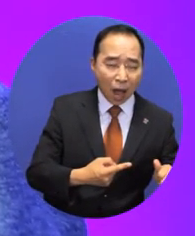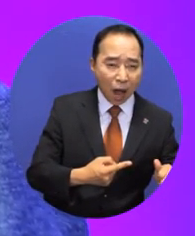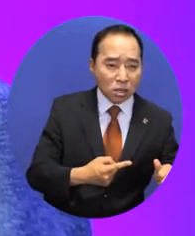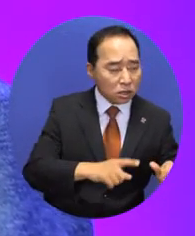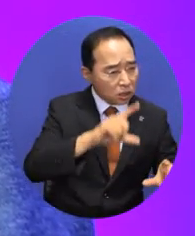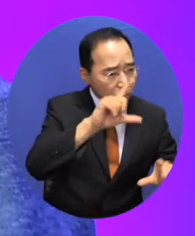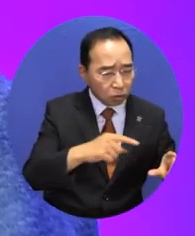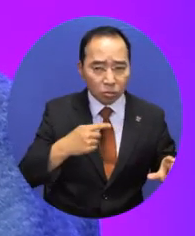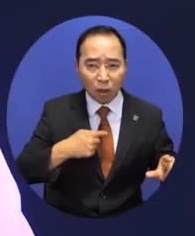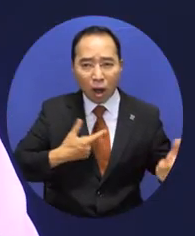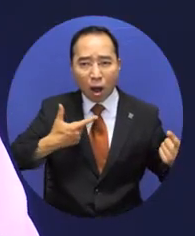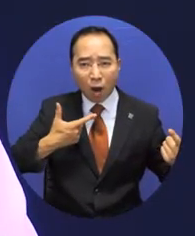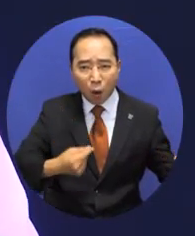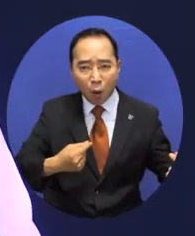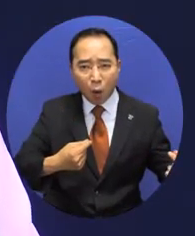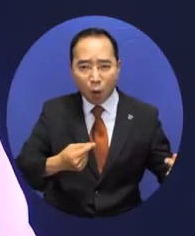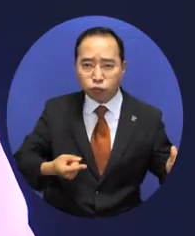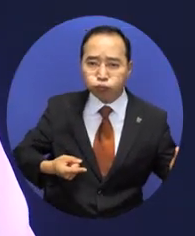생각하게 됩니다.